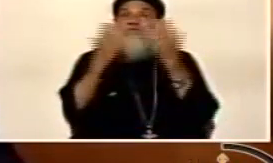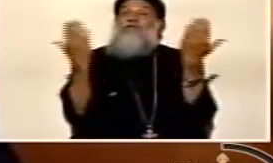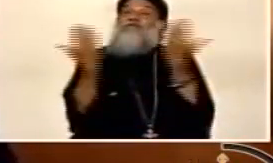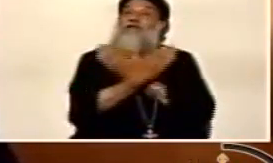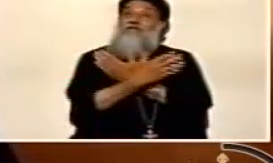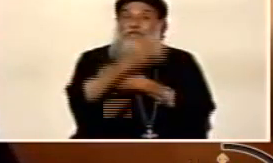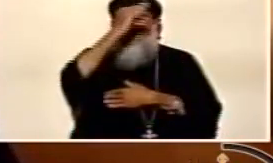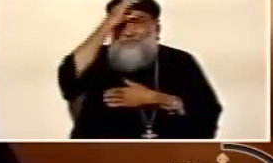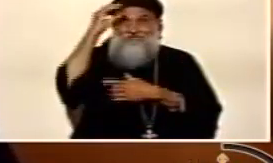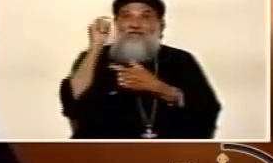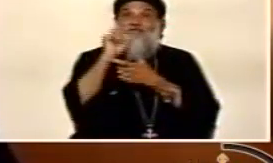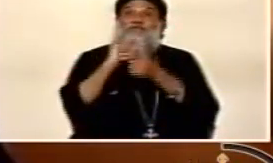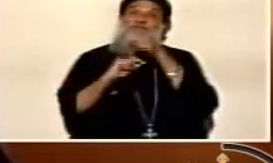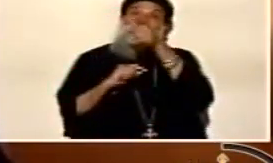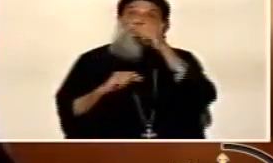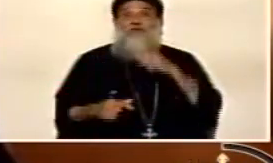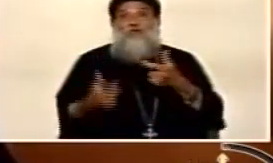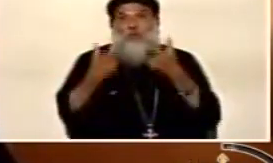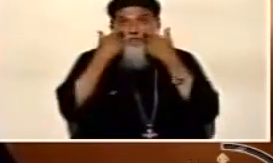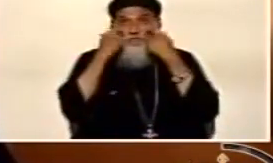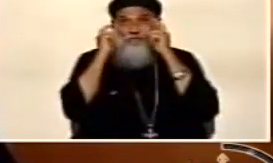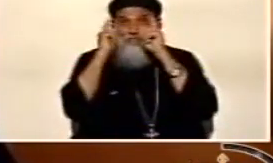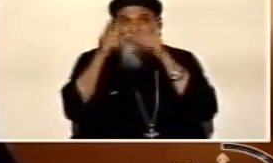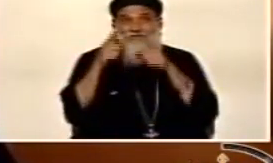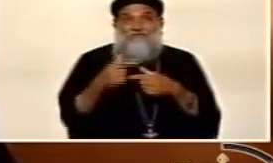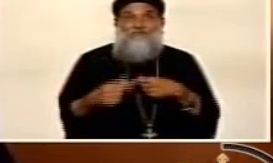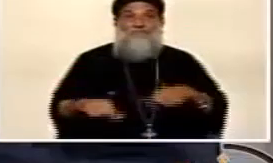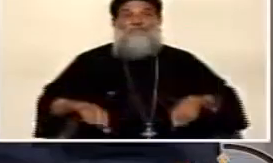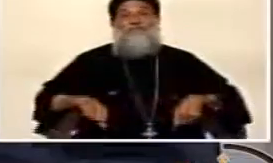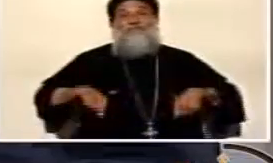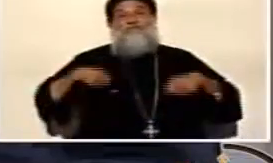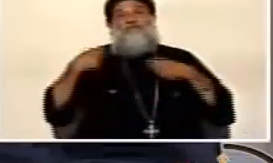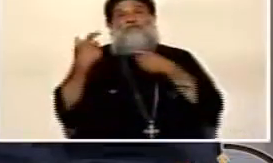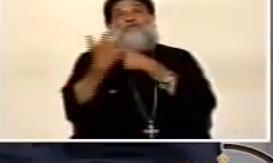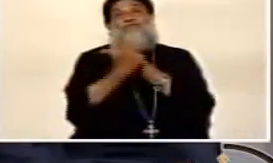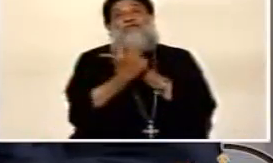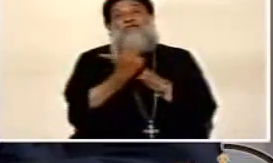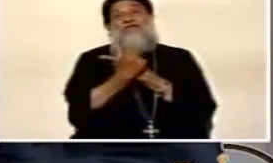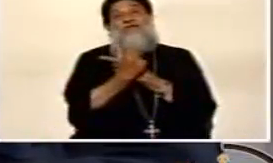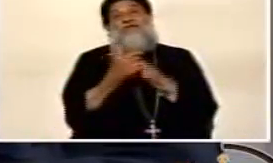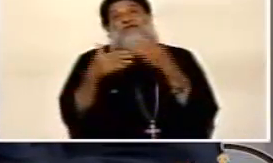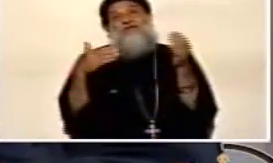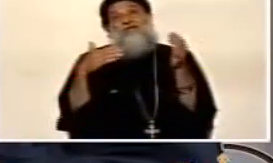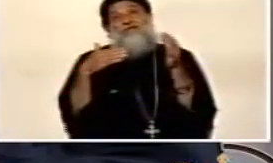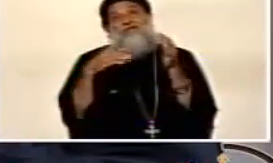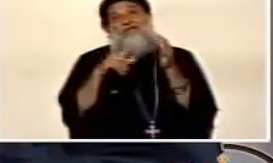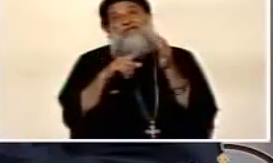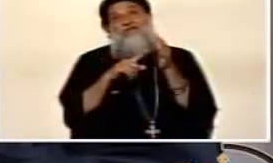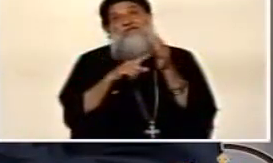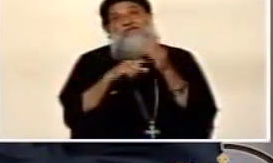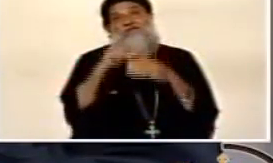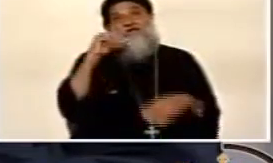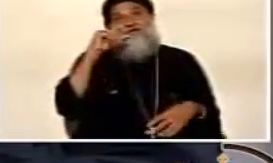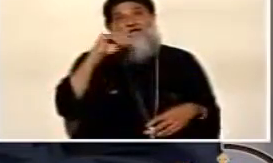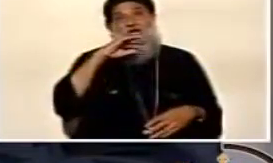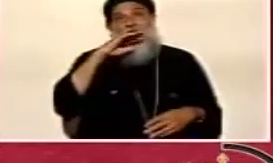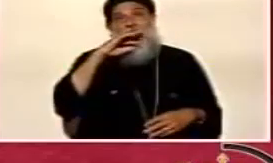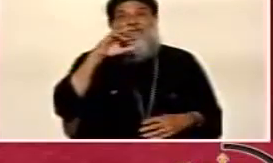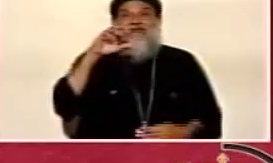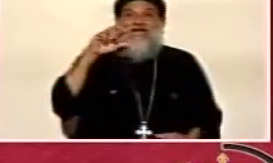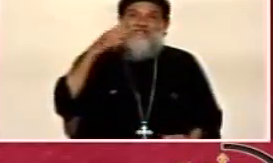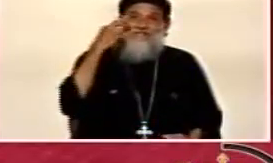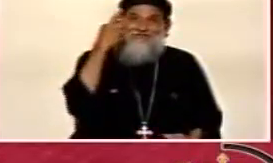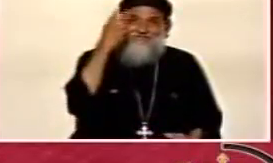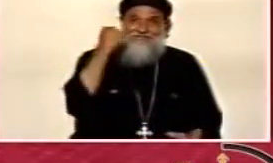كما كان الرسل أيضا. تعيش وتعلمنا سيدنا. تعيش. نبدأ جزء من قراءات الحد